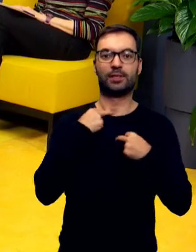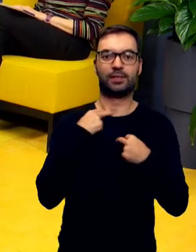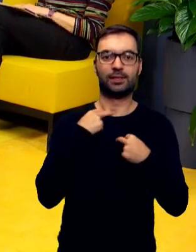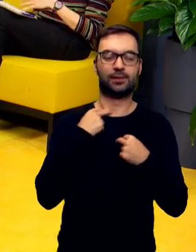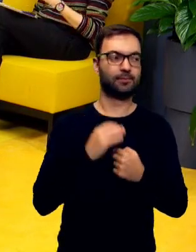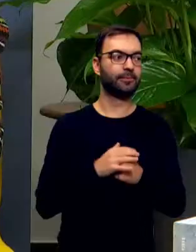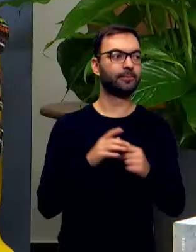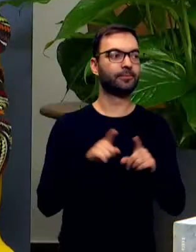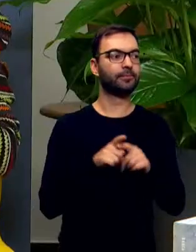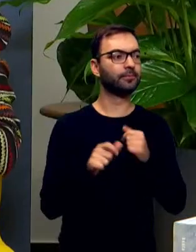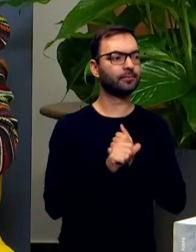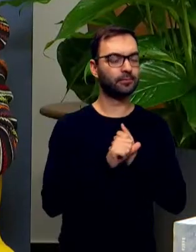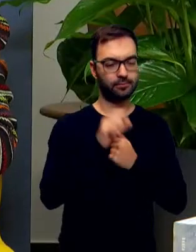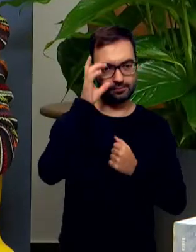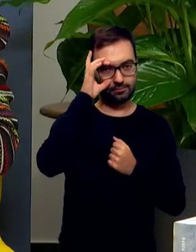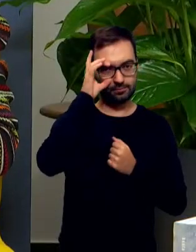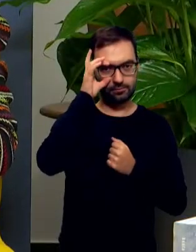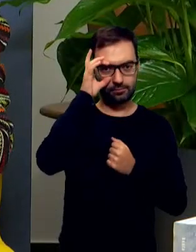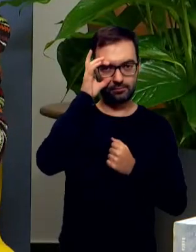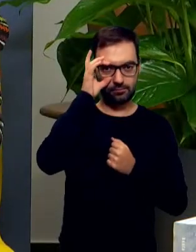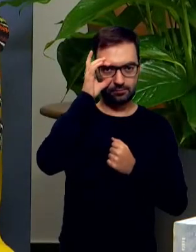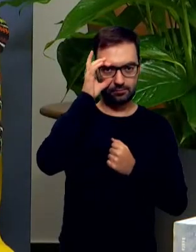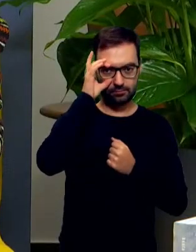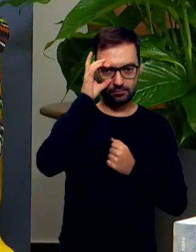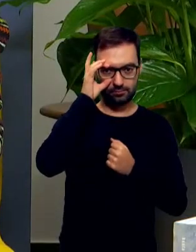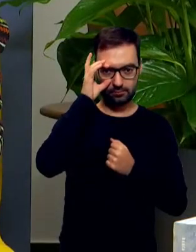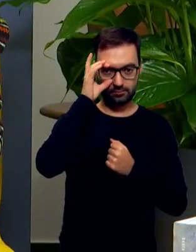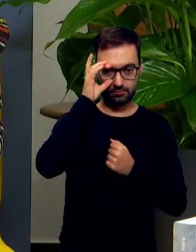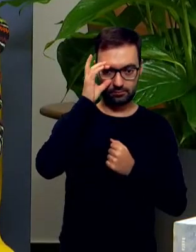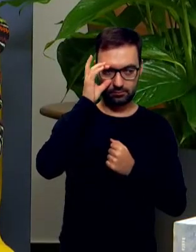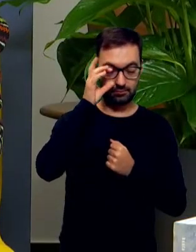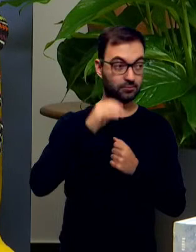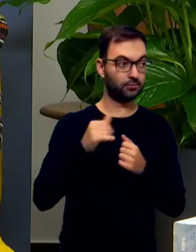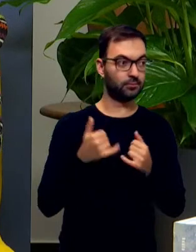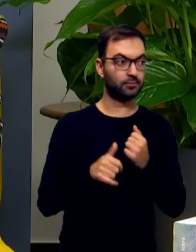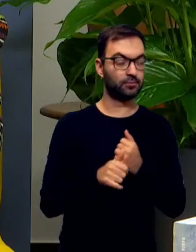presją. Tak, bo to też o to chodzi, że przy tak sprawach